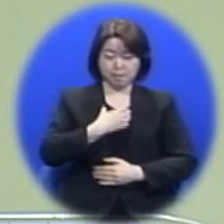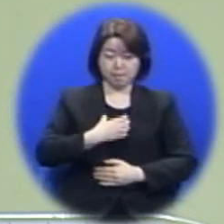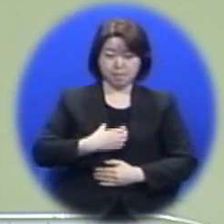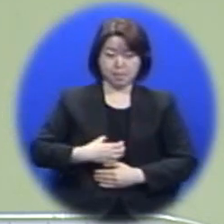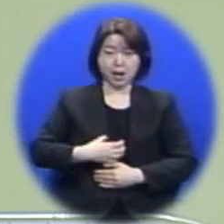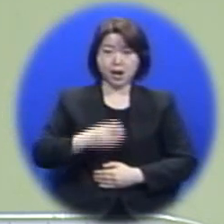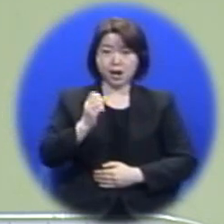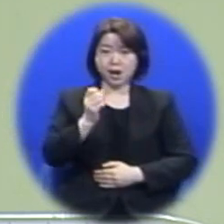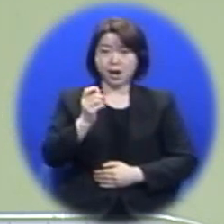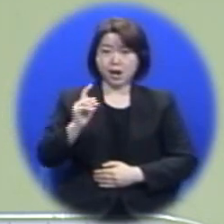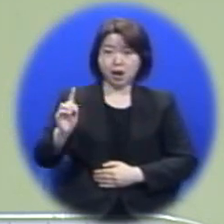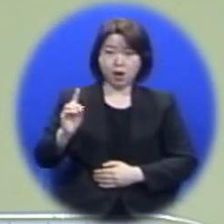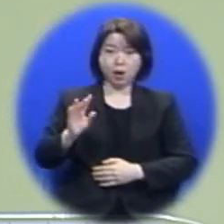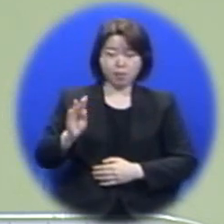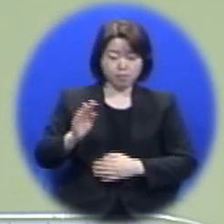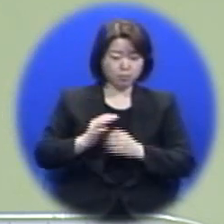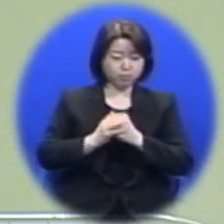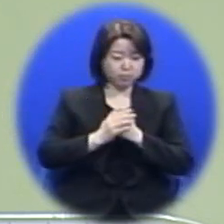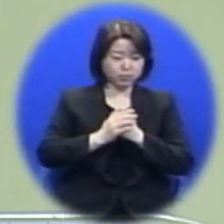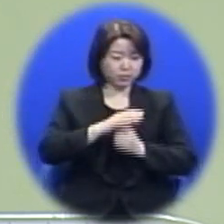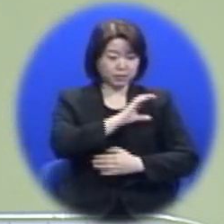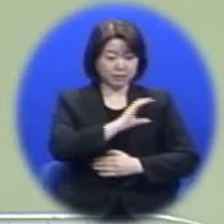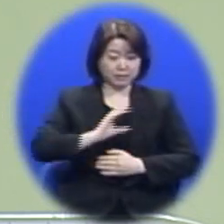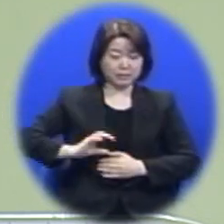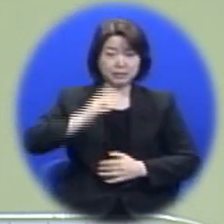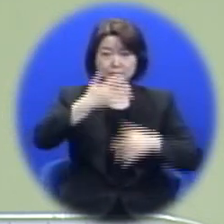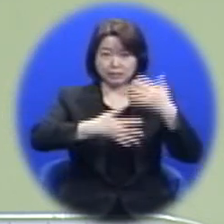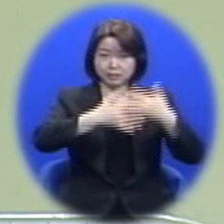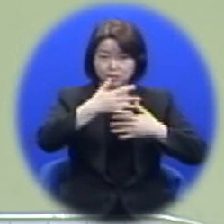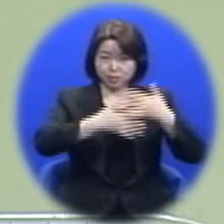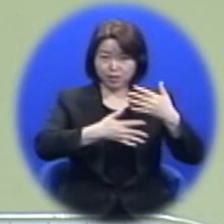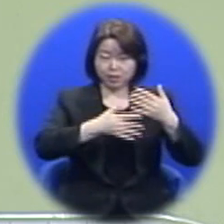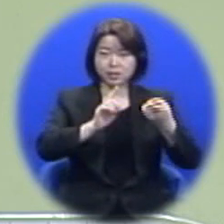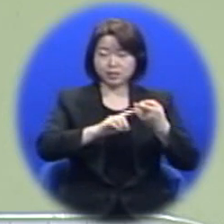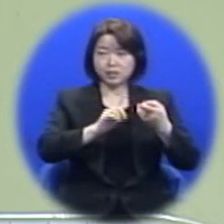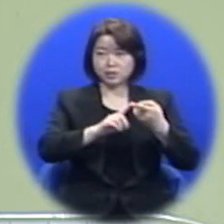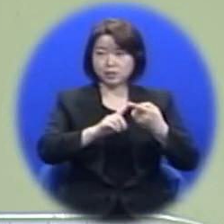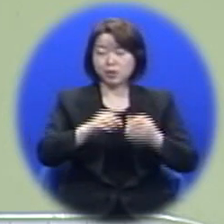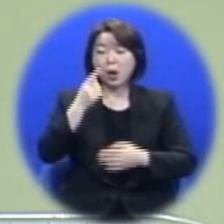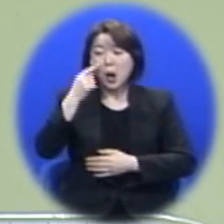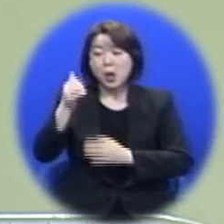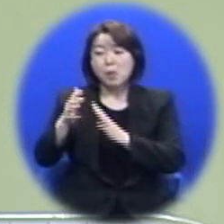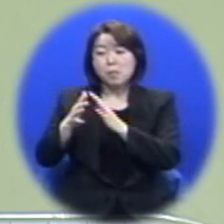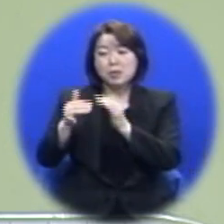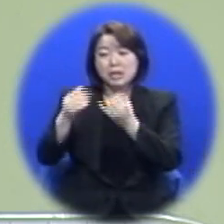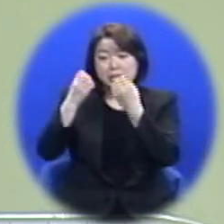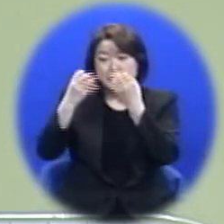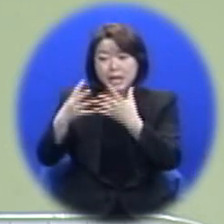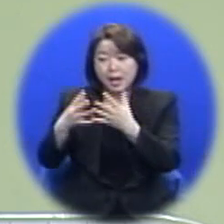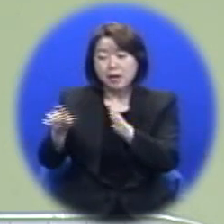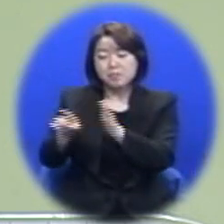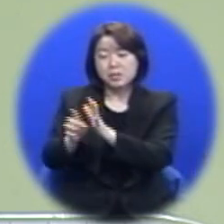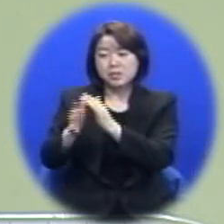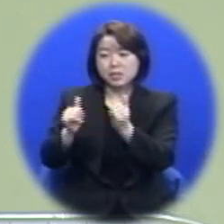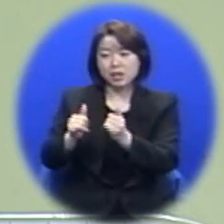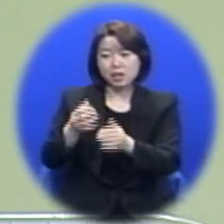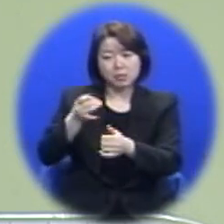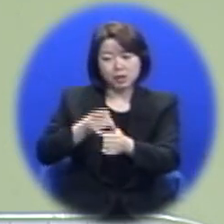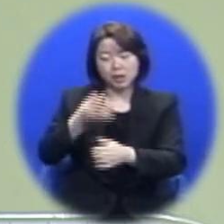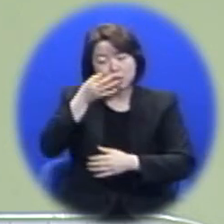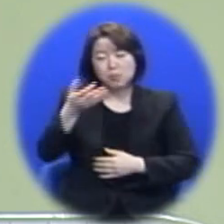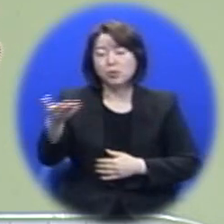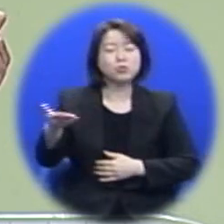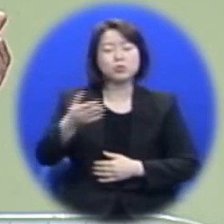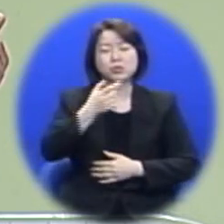세가족 새 신자들에게 못 보여 주겠다고 하신 말씀을 했었습니다 예수님이 십자가에 죽으신 은